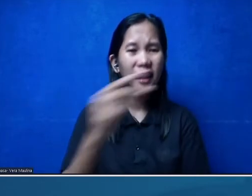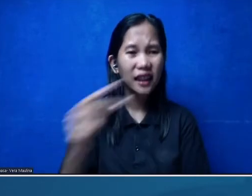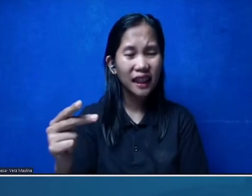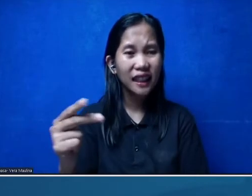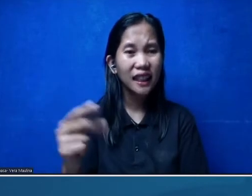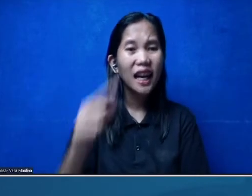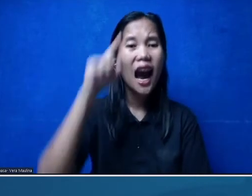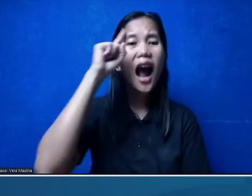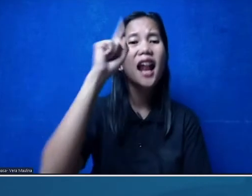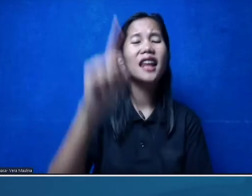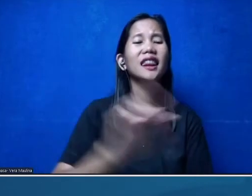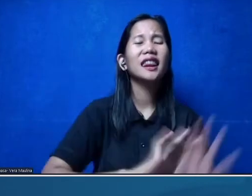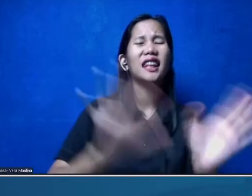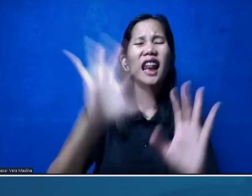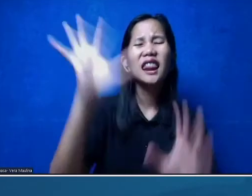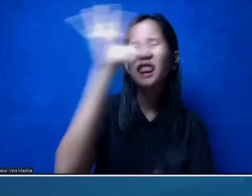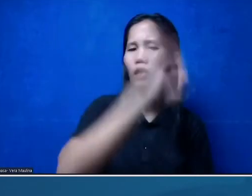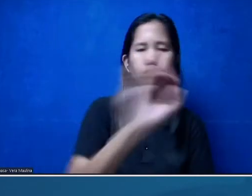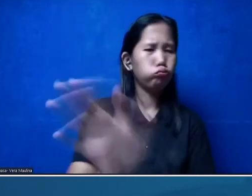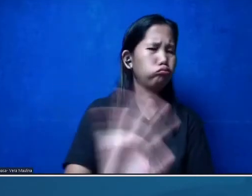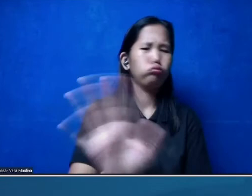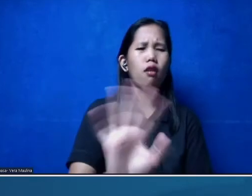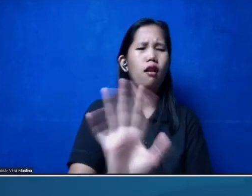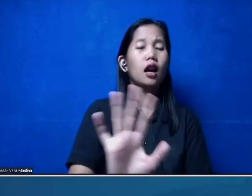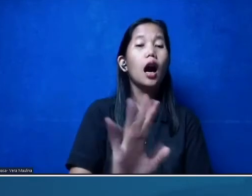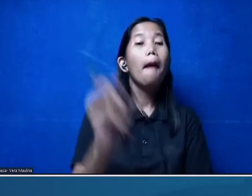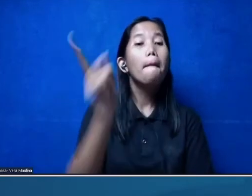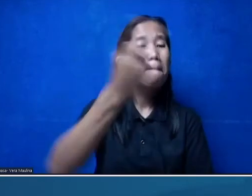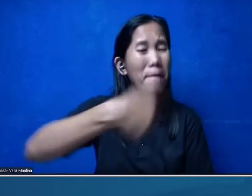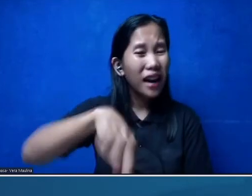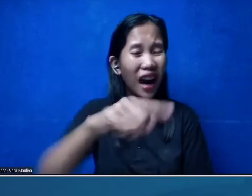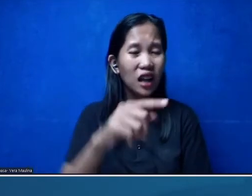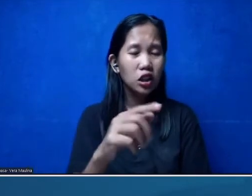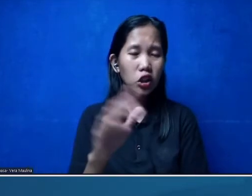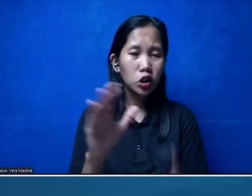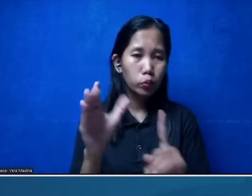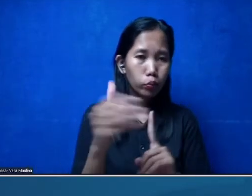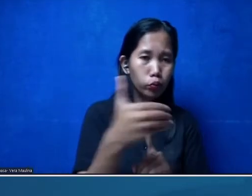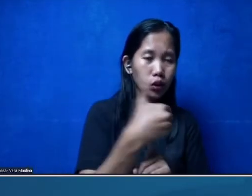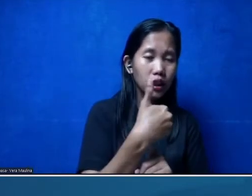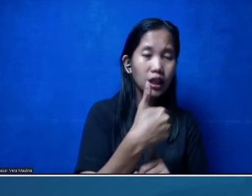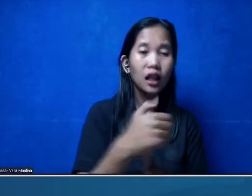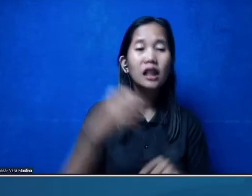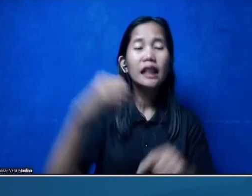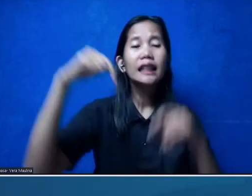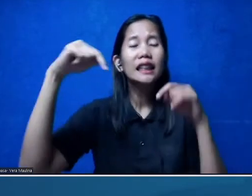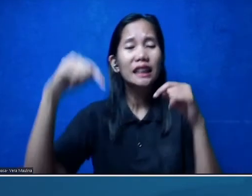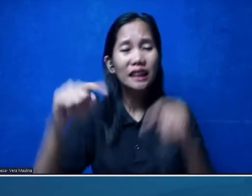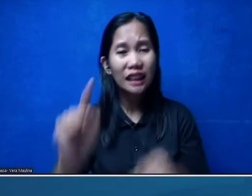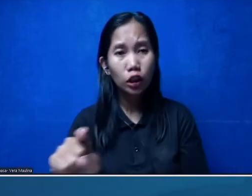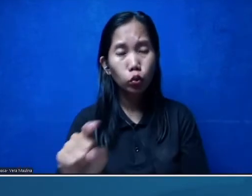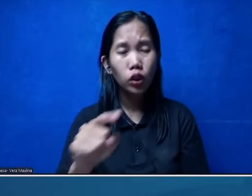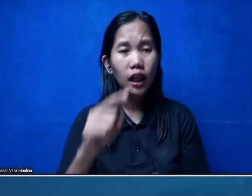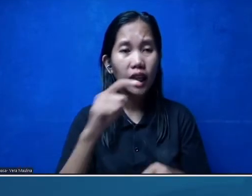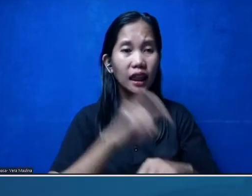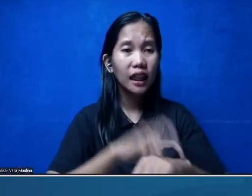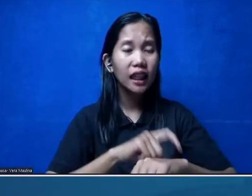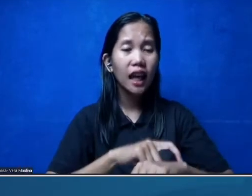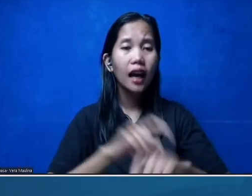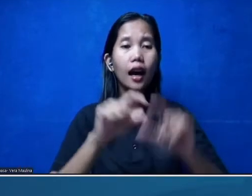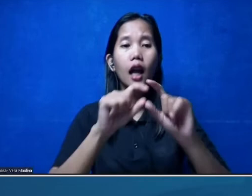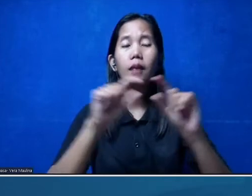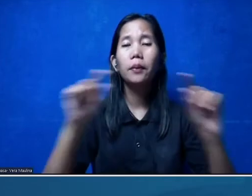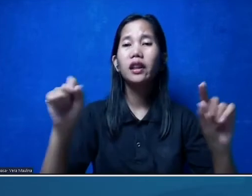hukum mencari aku tahu kau sudah aku tahu kamu punya masalah kamu punya masalah